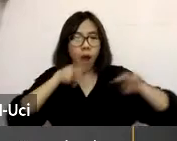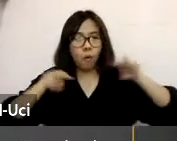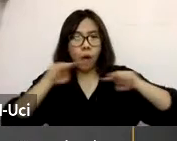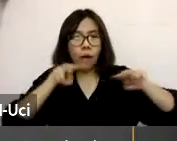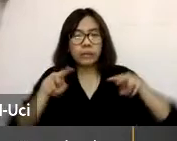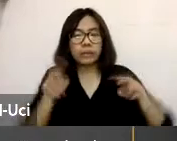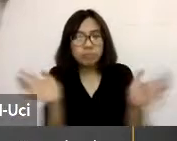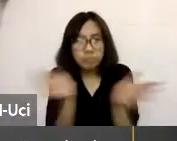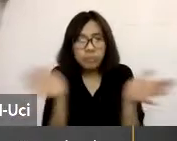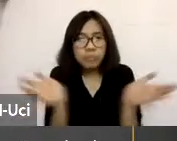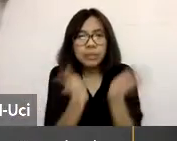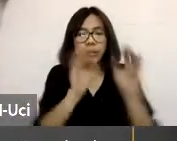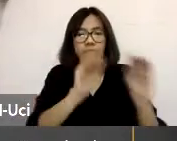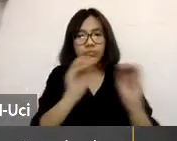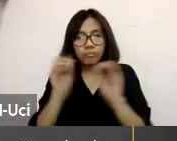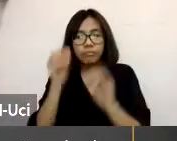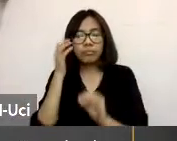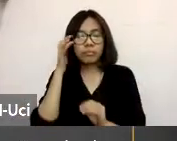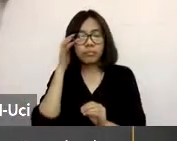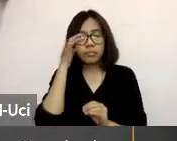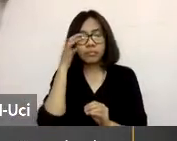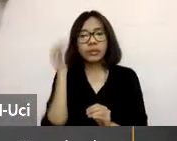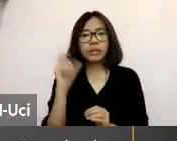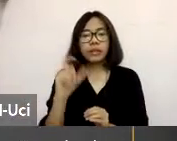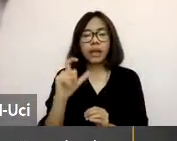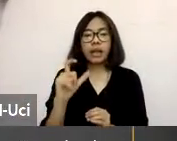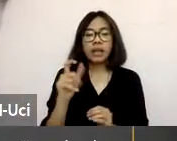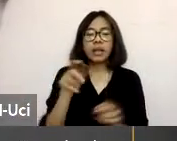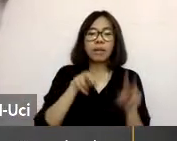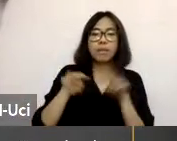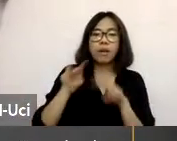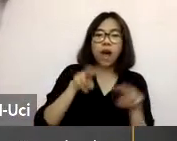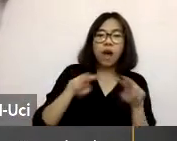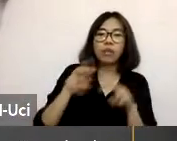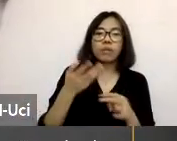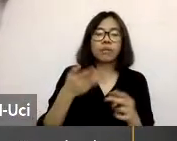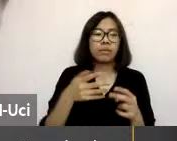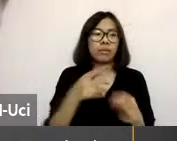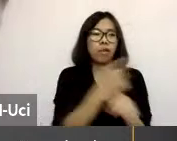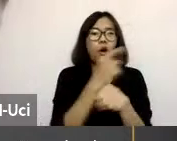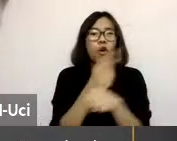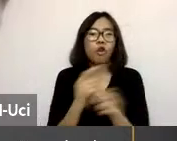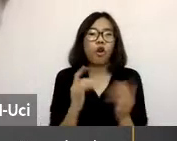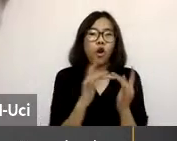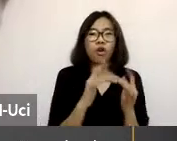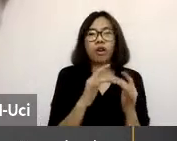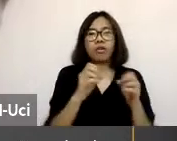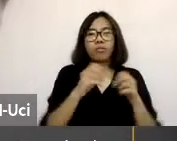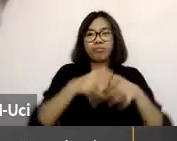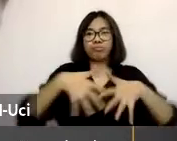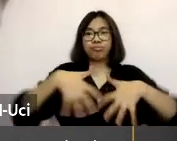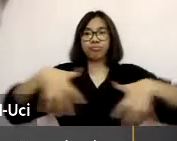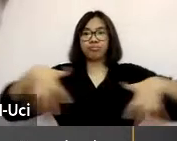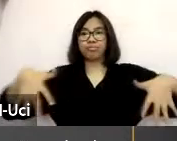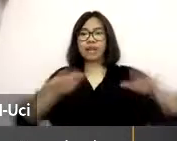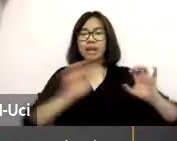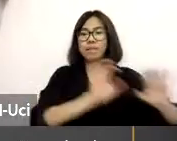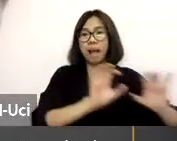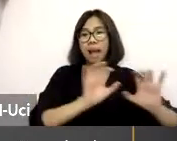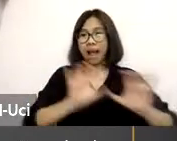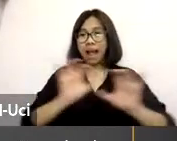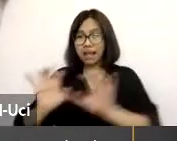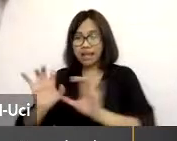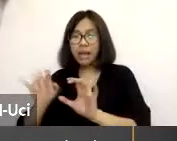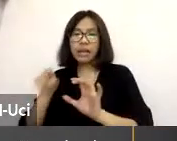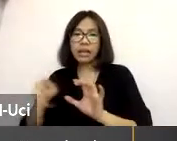pengawasan dimaksud kita sama-sama melakukan pengawasan terhadap merchant-merchant yang ada di makerfest kita melakukan pengawasan kita